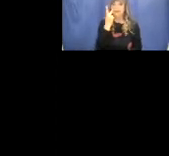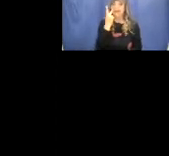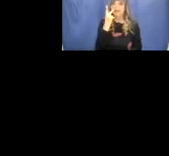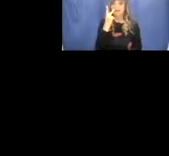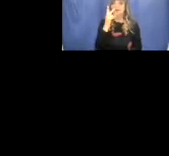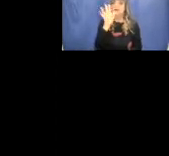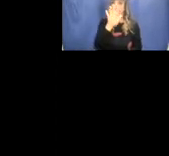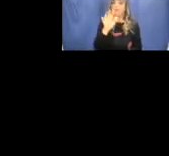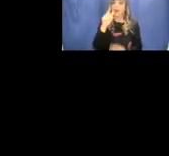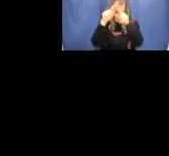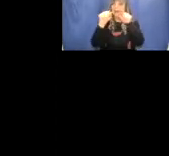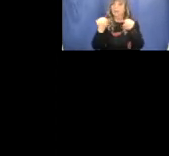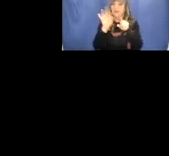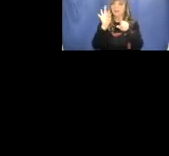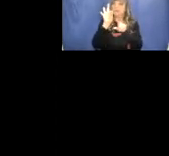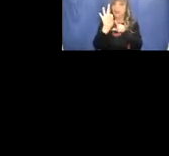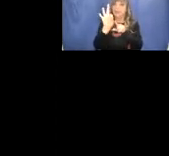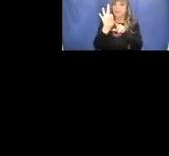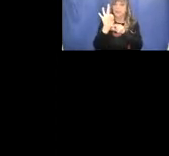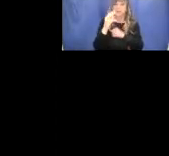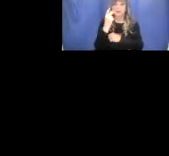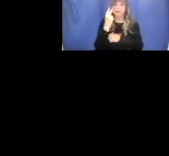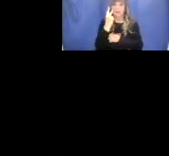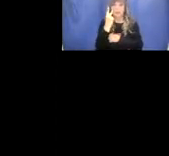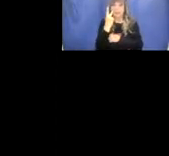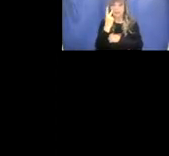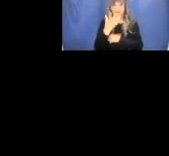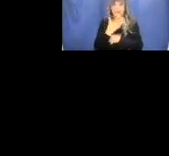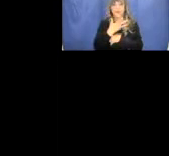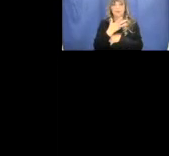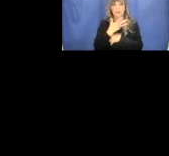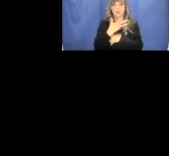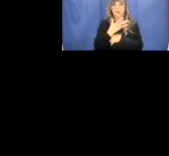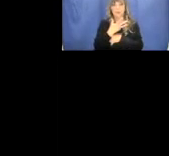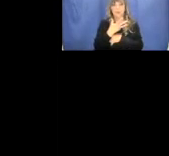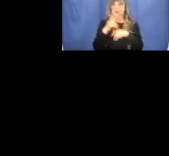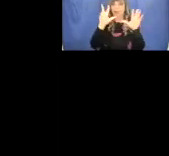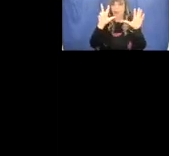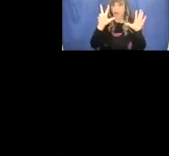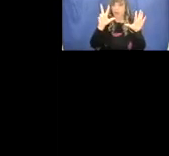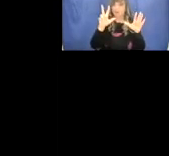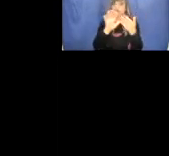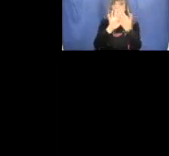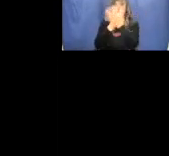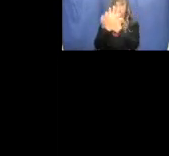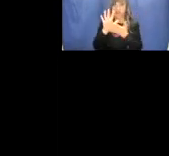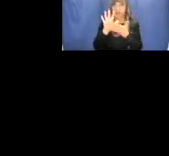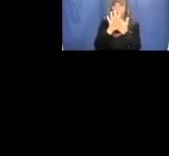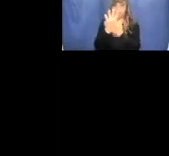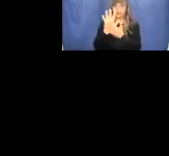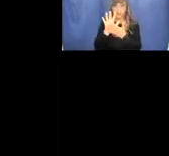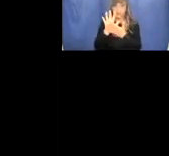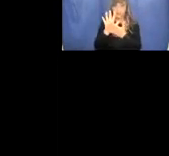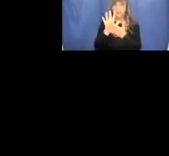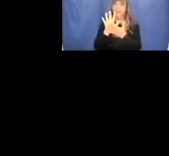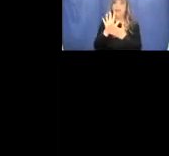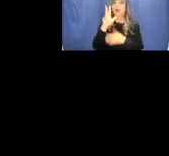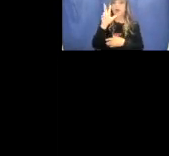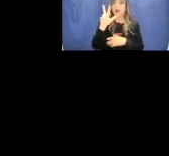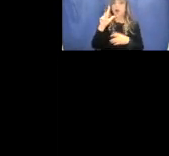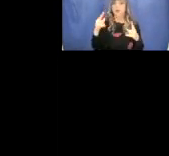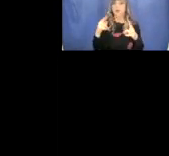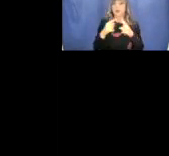vedete qui ci sono 8 facce e quindi questi otto vertici in blu è